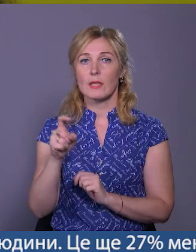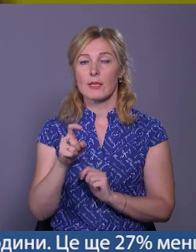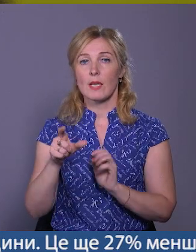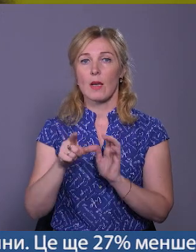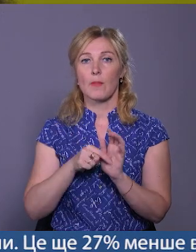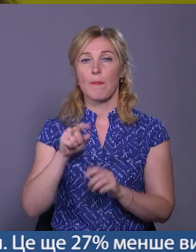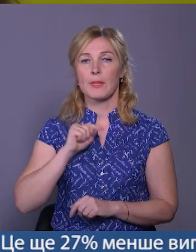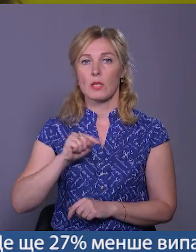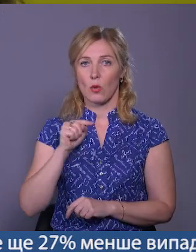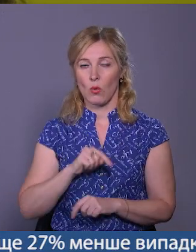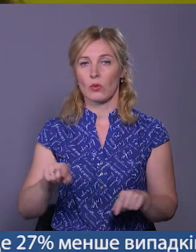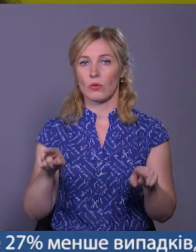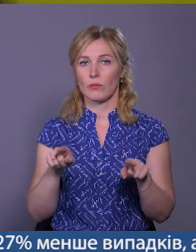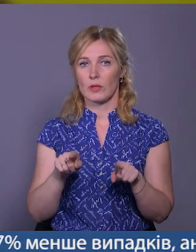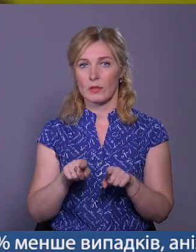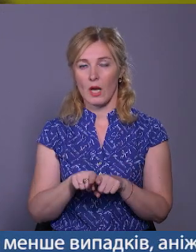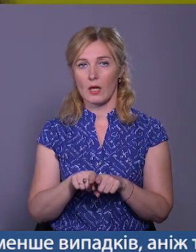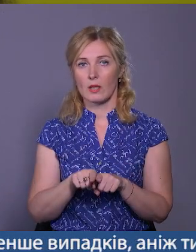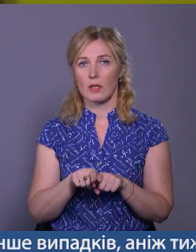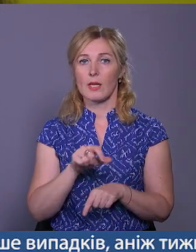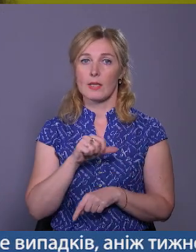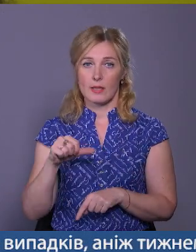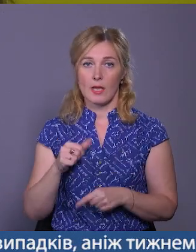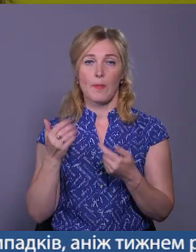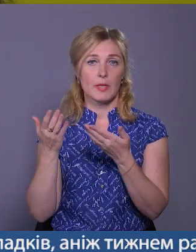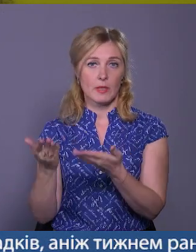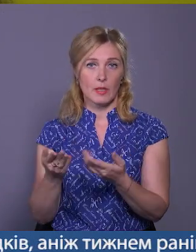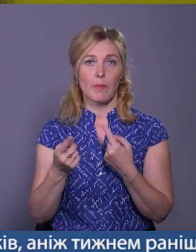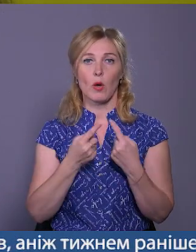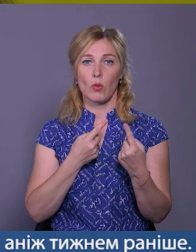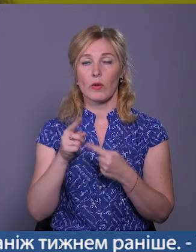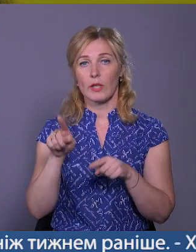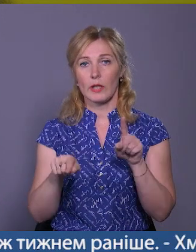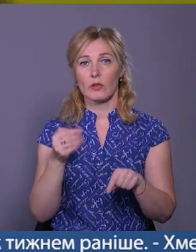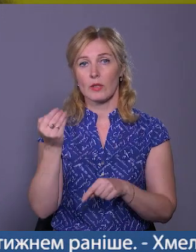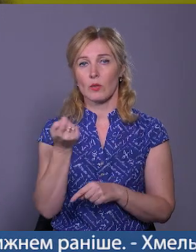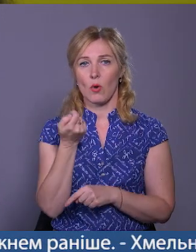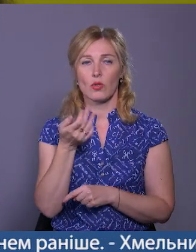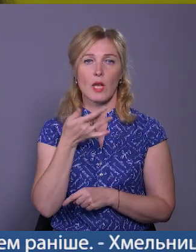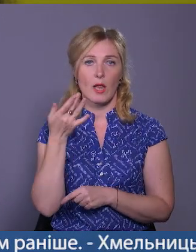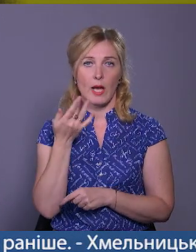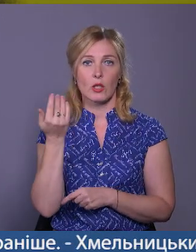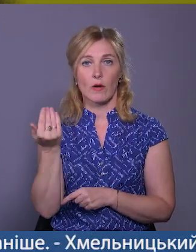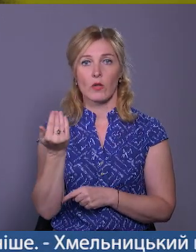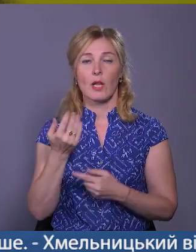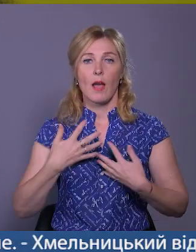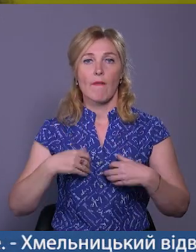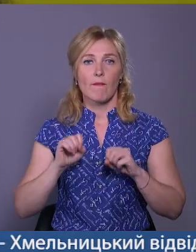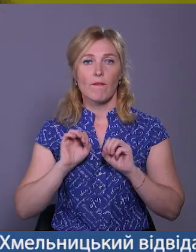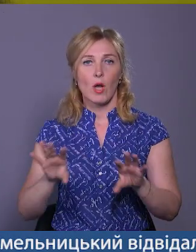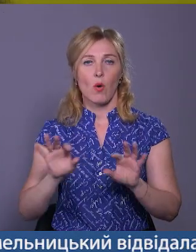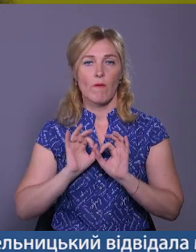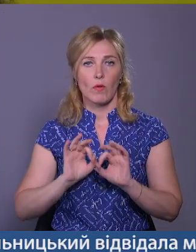Ну і так самі з ними говоримо іноді їм стає трошки легше Ну бо вони виговорюються